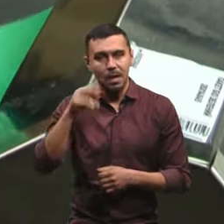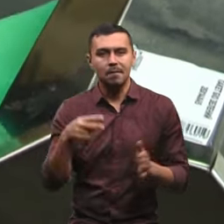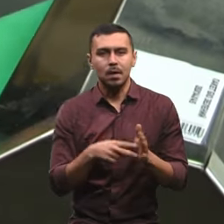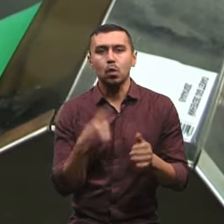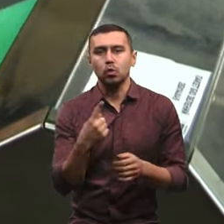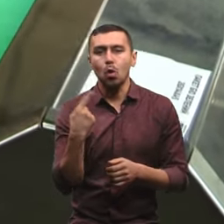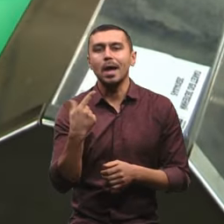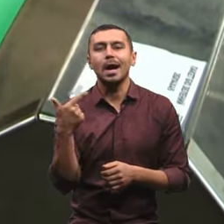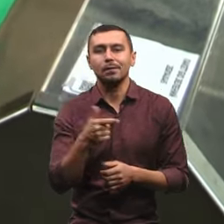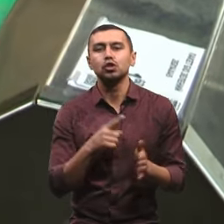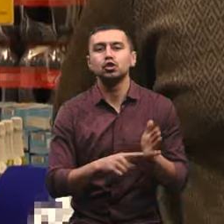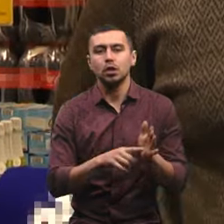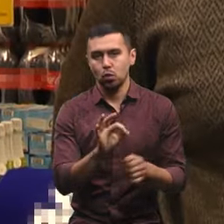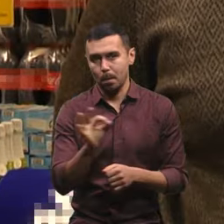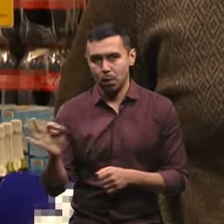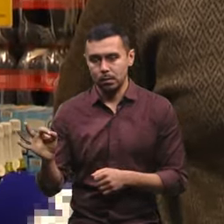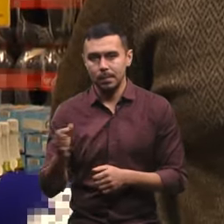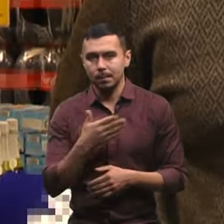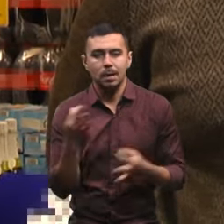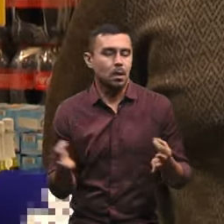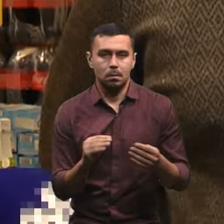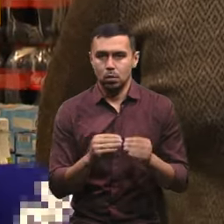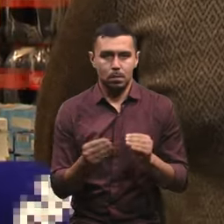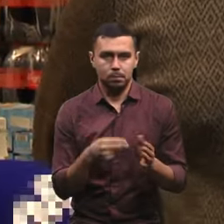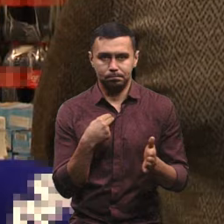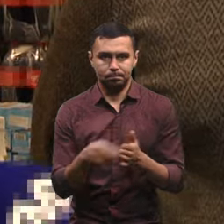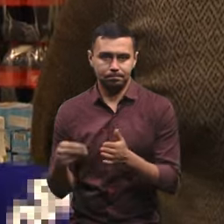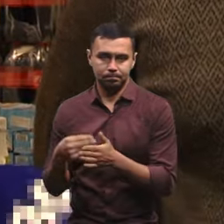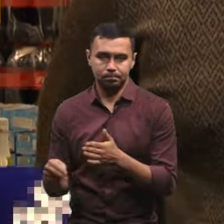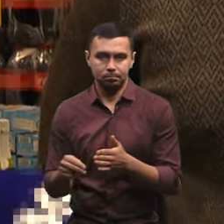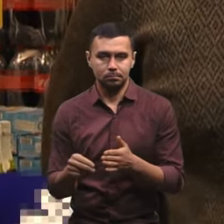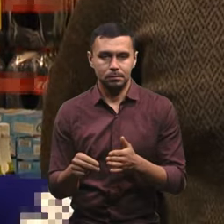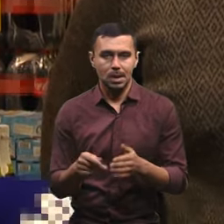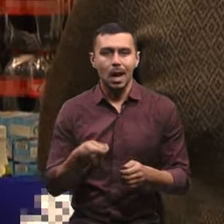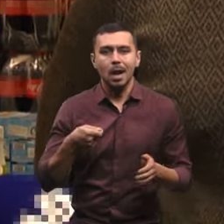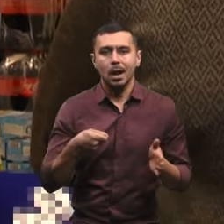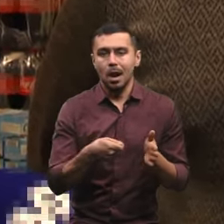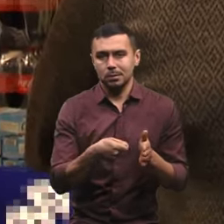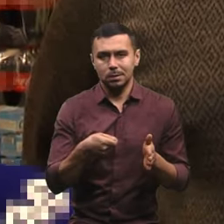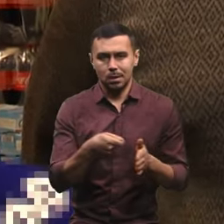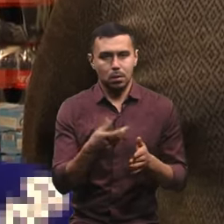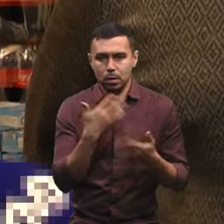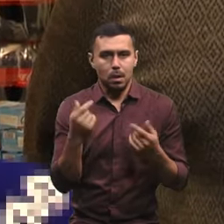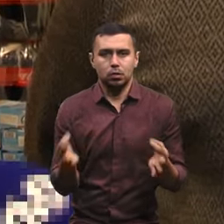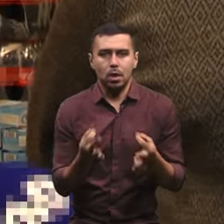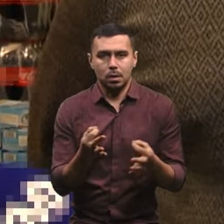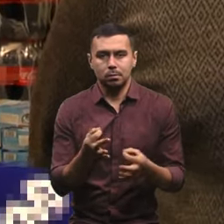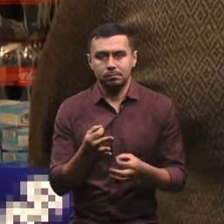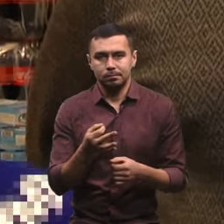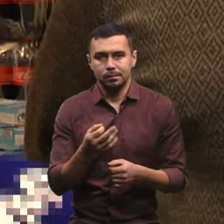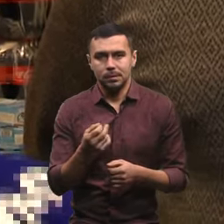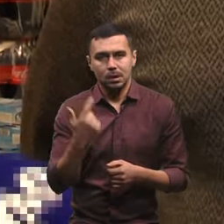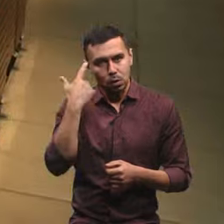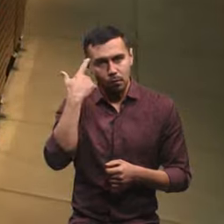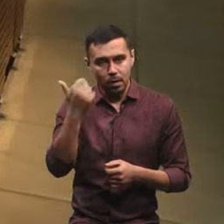одного – 1 гривня 60 копійок. Немає ніяких проблем з покупцями. На касах також немає ніяких зауважень. Всі знають, що